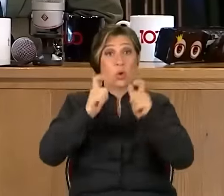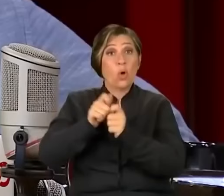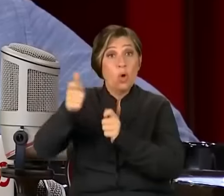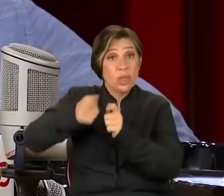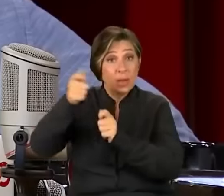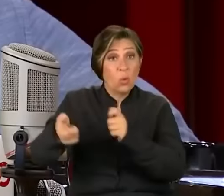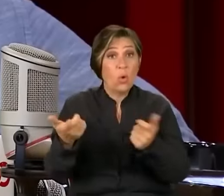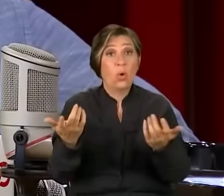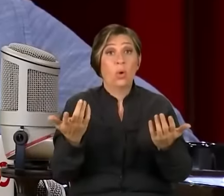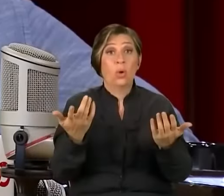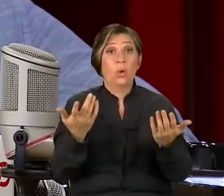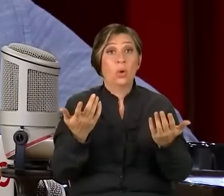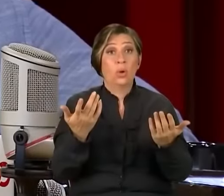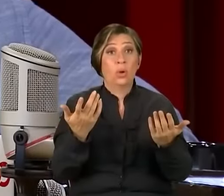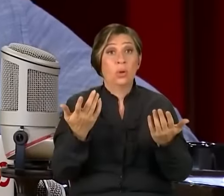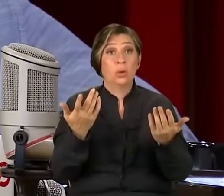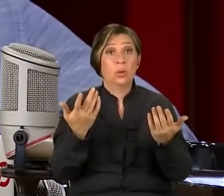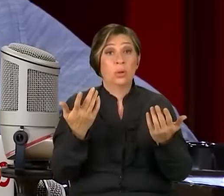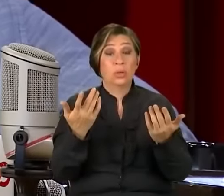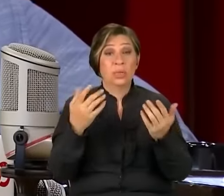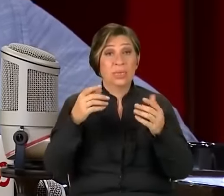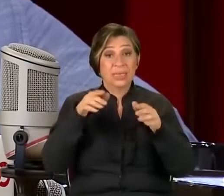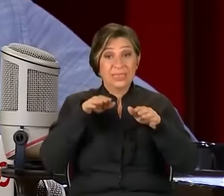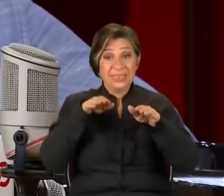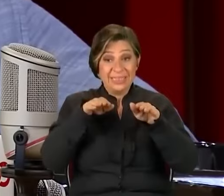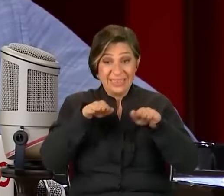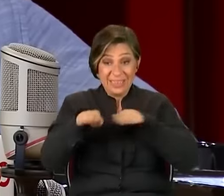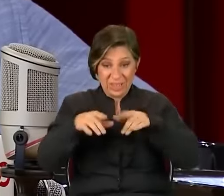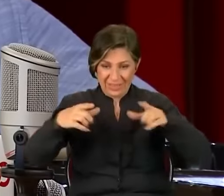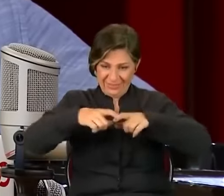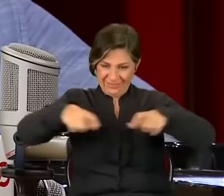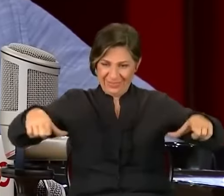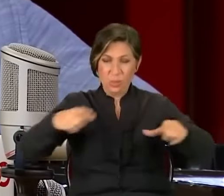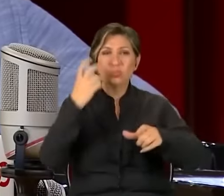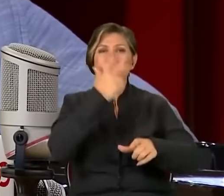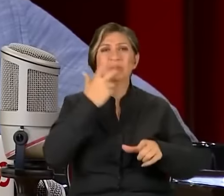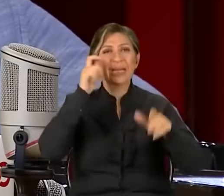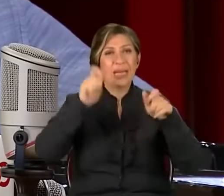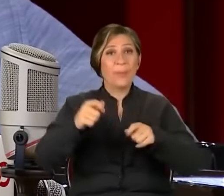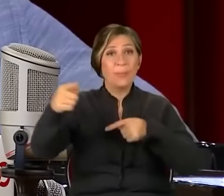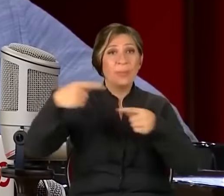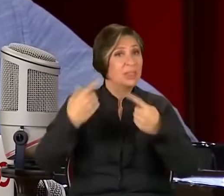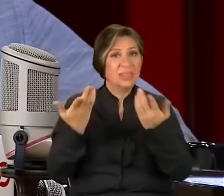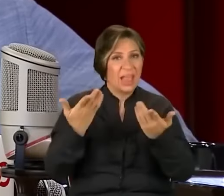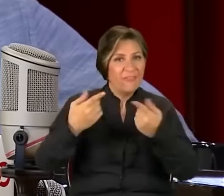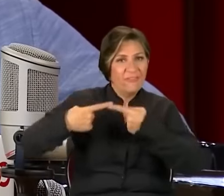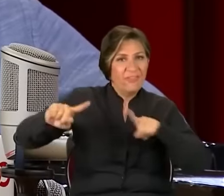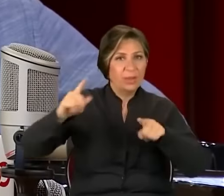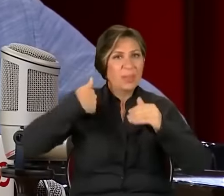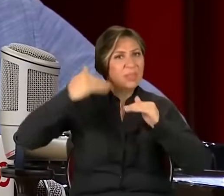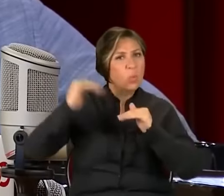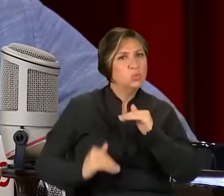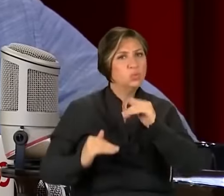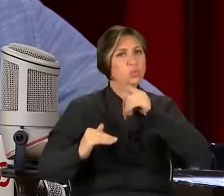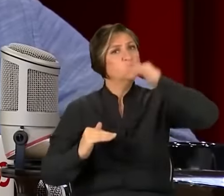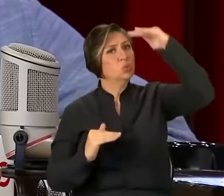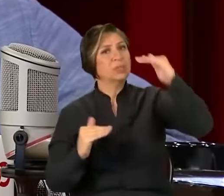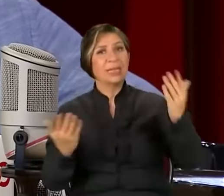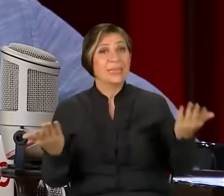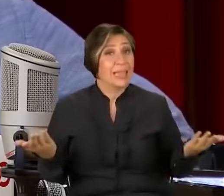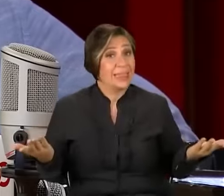ödeniyor. Ve yani DJ setup'ıyla bir yere gidip müzik yapan bir insandan ben daha niye az para kazanabiliyorum